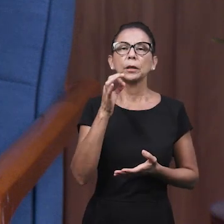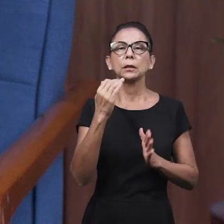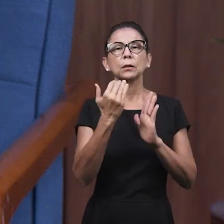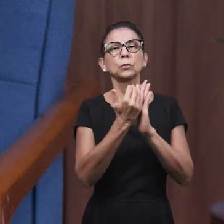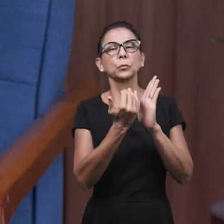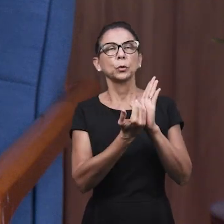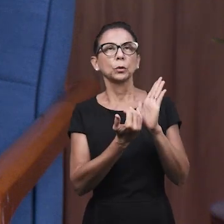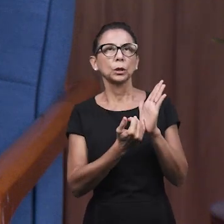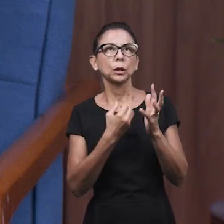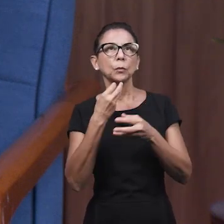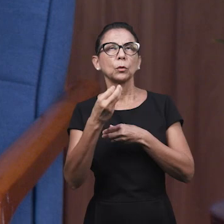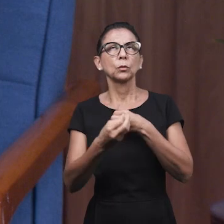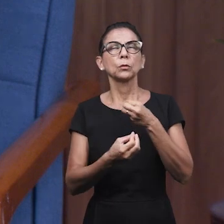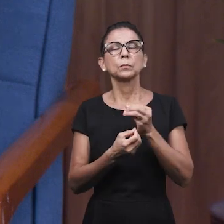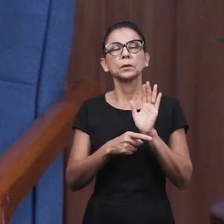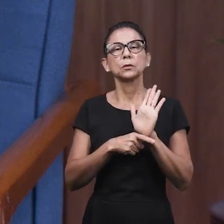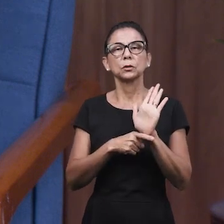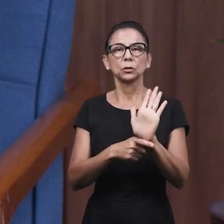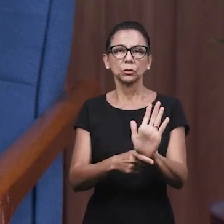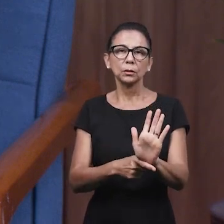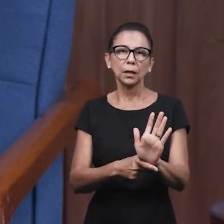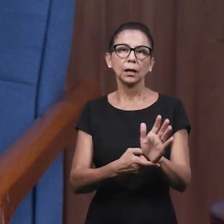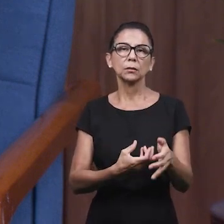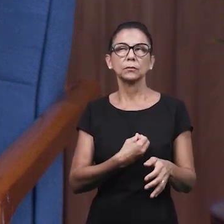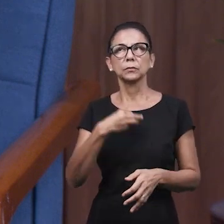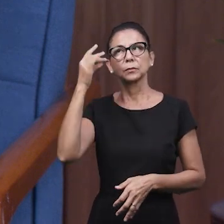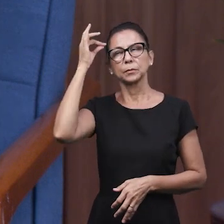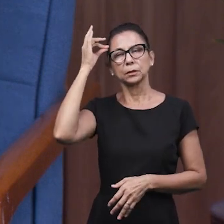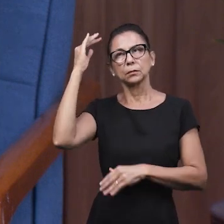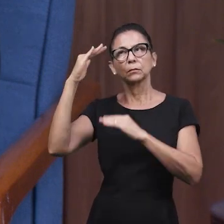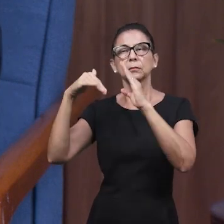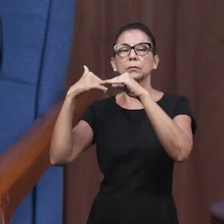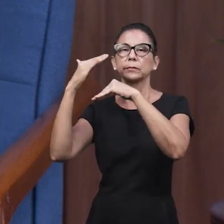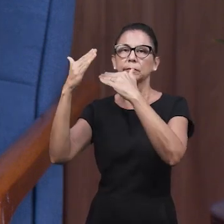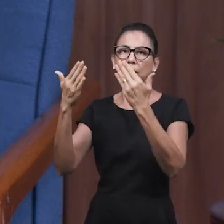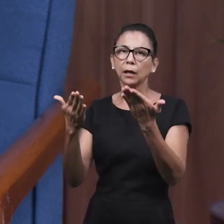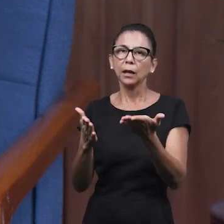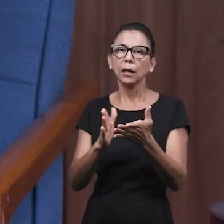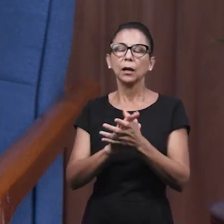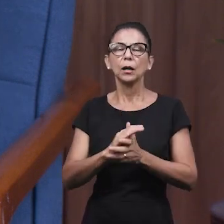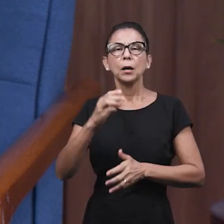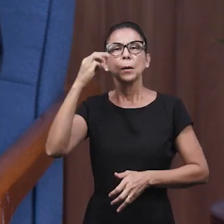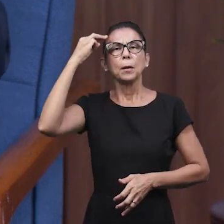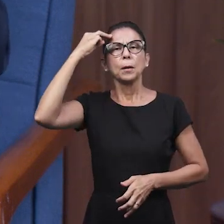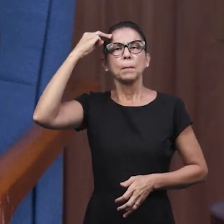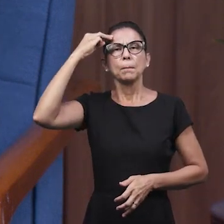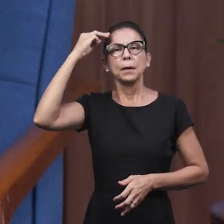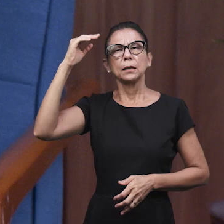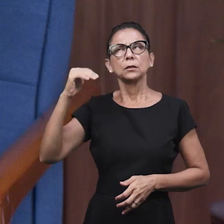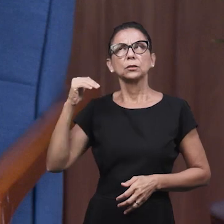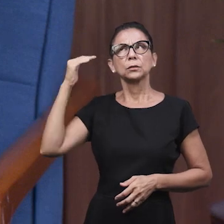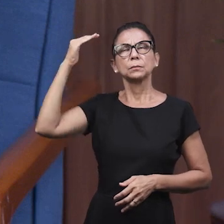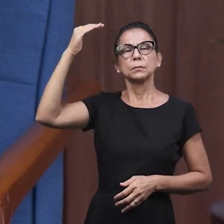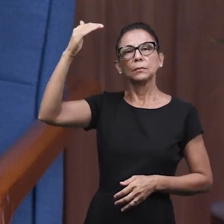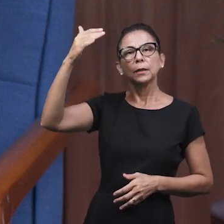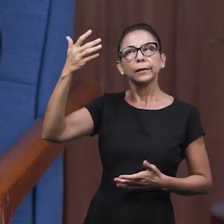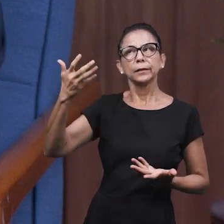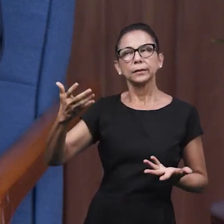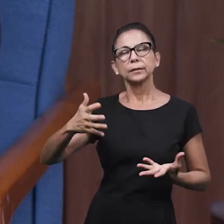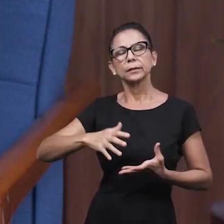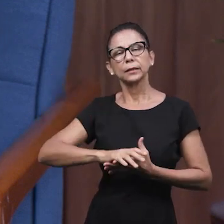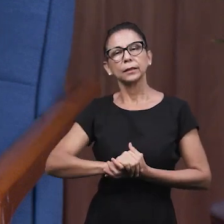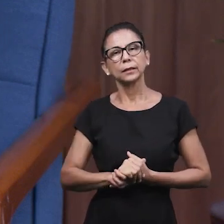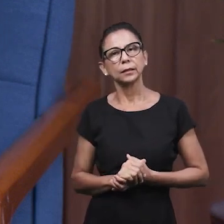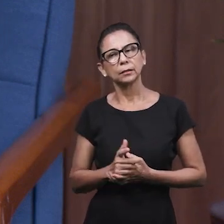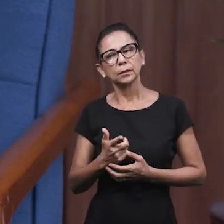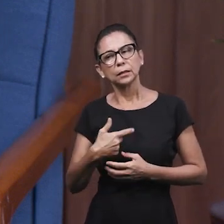que vous trouvez du programme? Comment il contribue pour votre croissance spirituelle, pour votre croissance spirituelle? Qu'est-ce